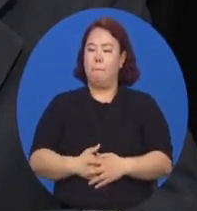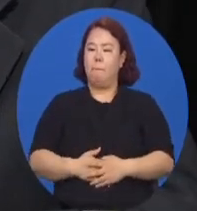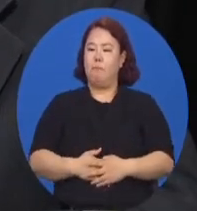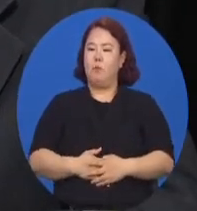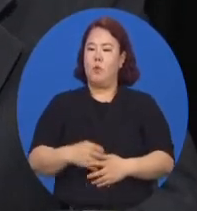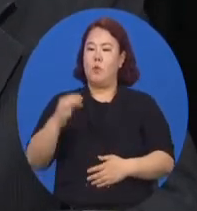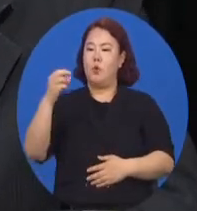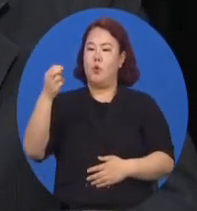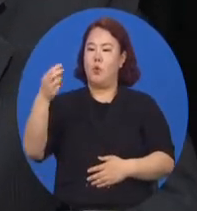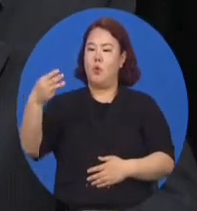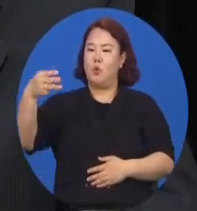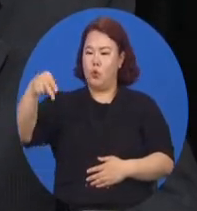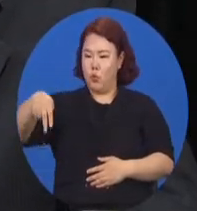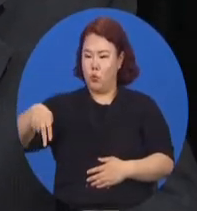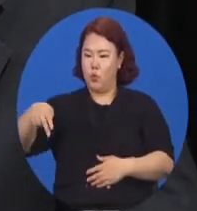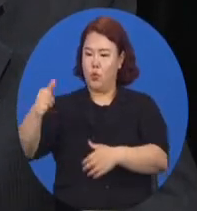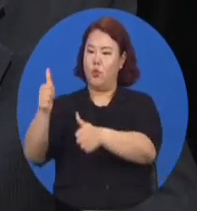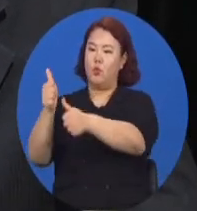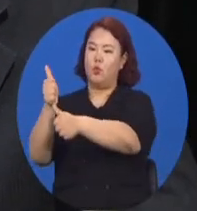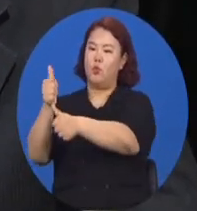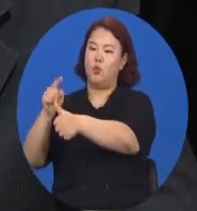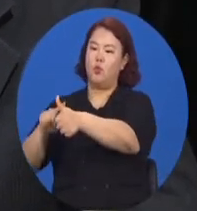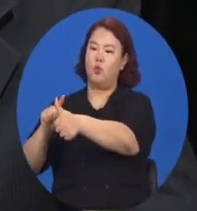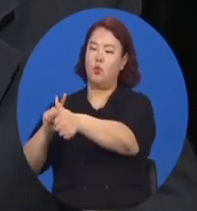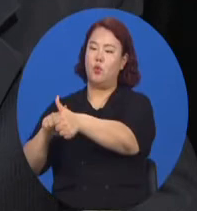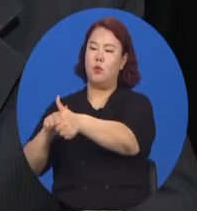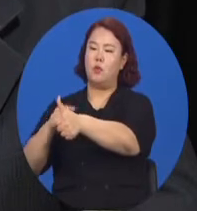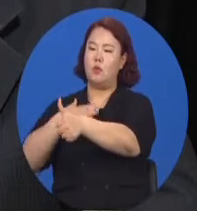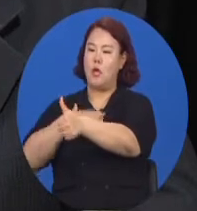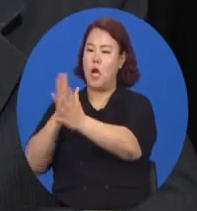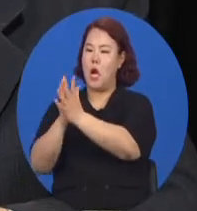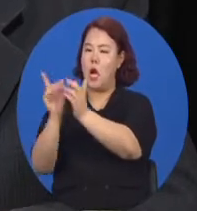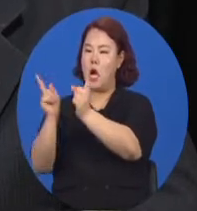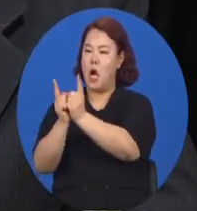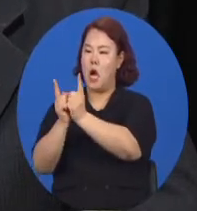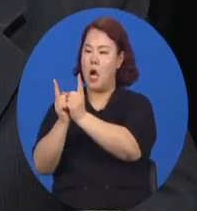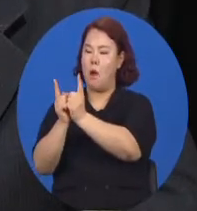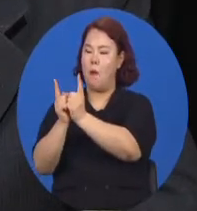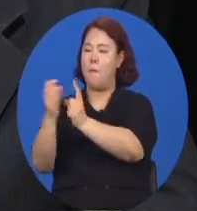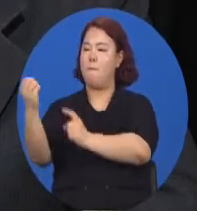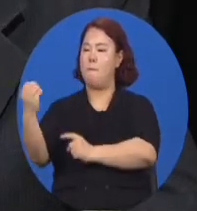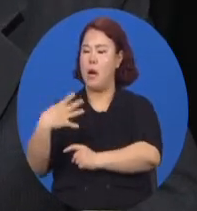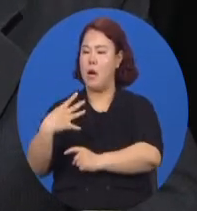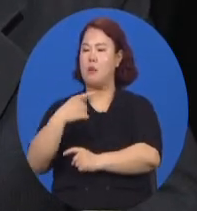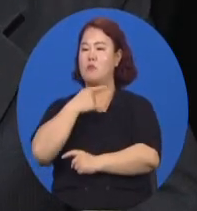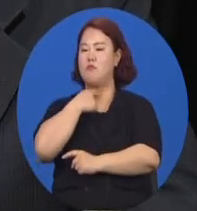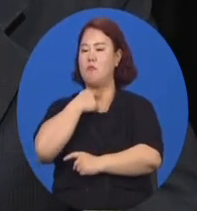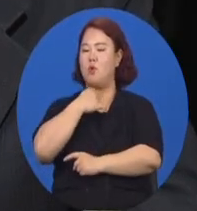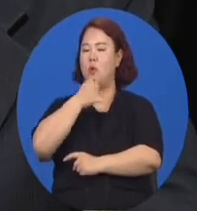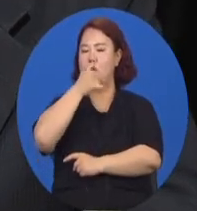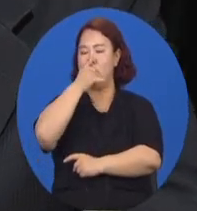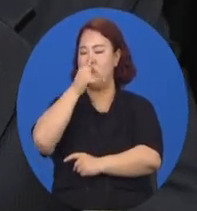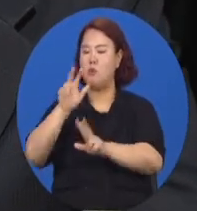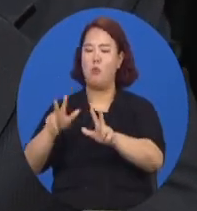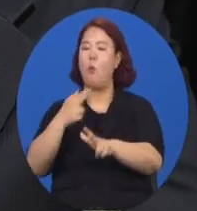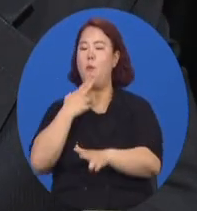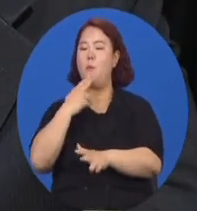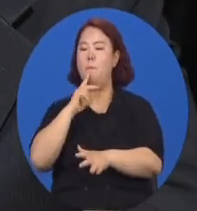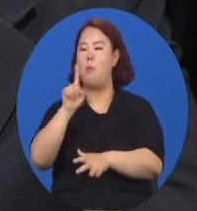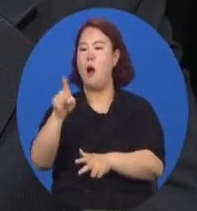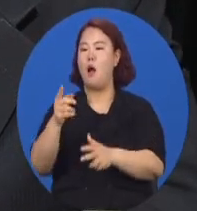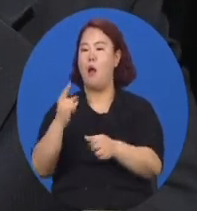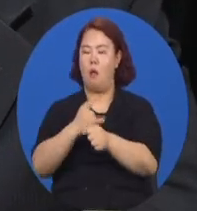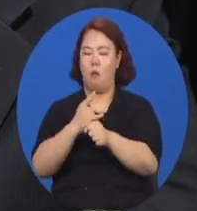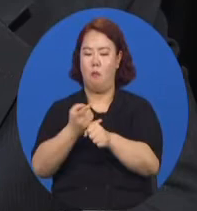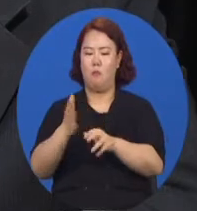이 후보께서 저한테 직접 하신 말씀을 지금 안 했다고 그렇게 말씀을 하시는데